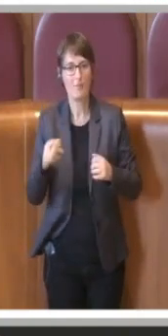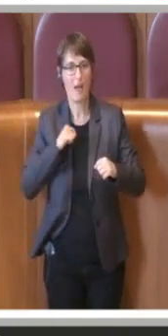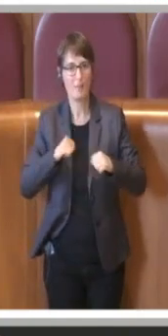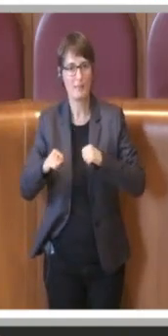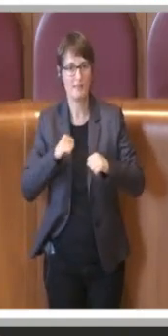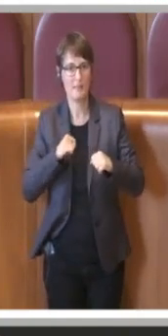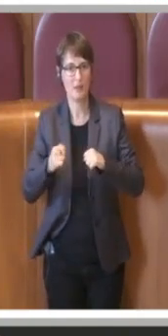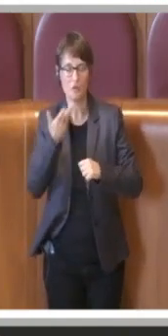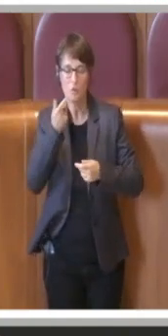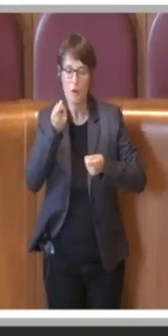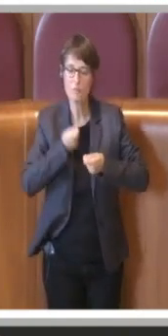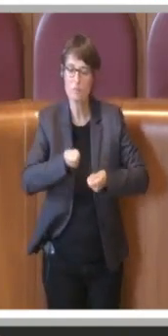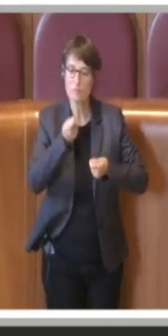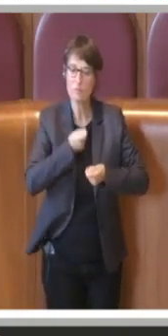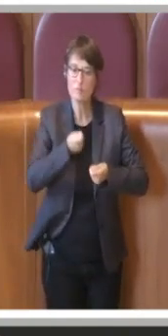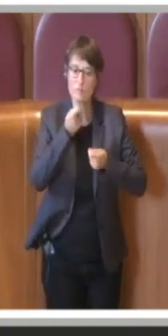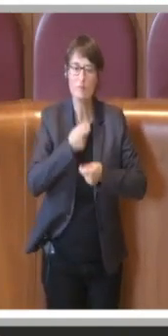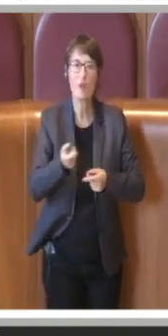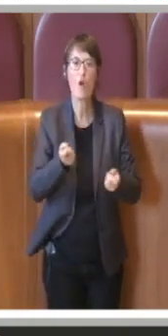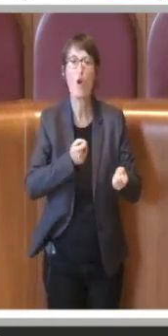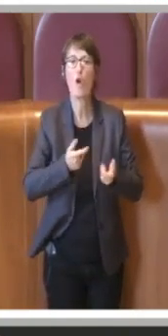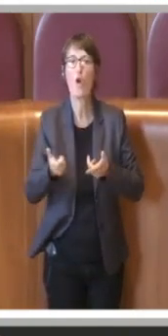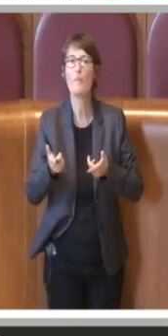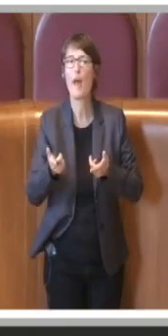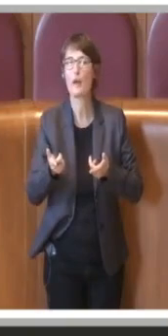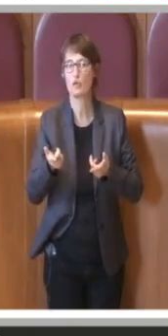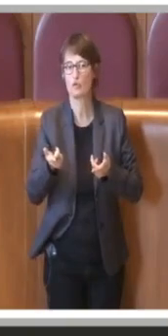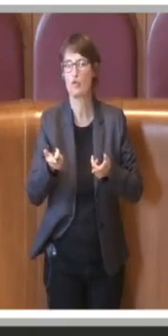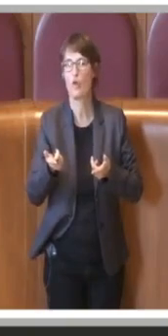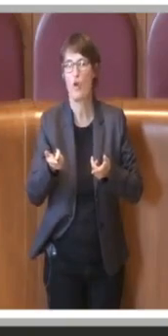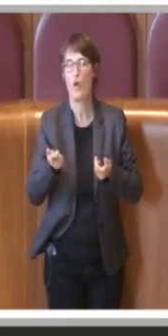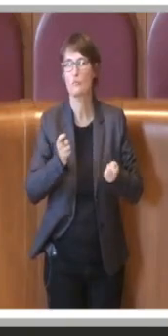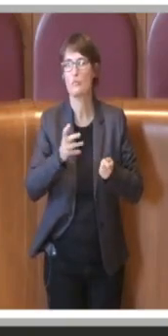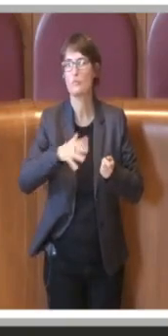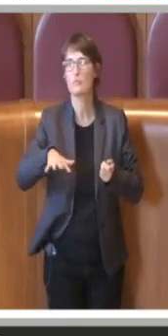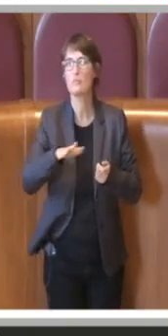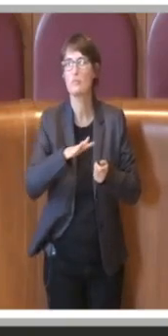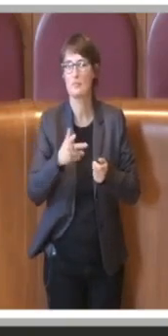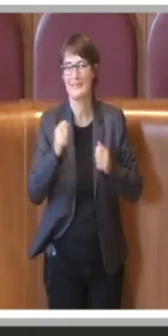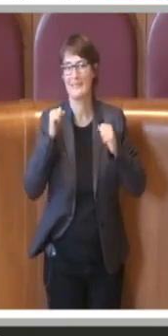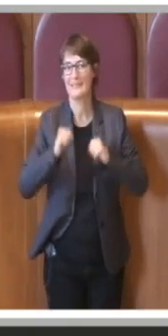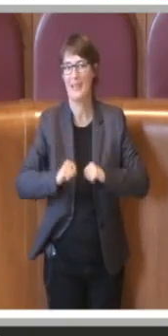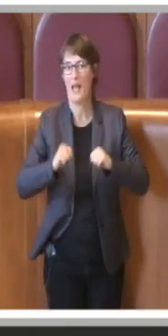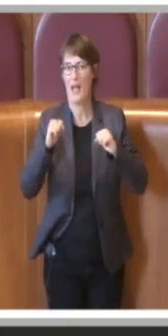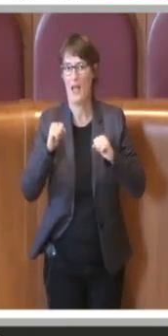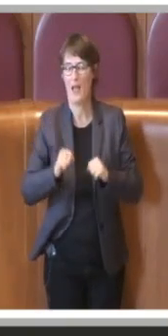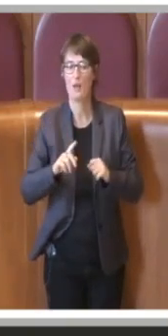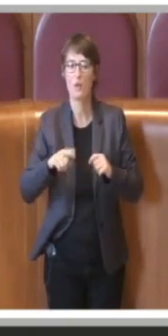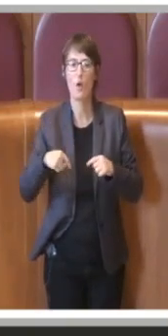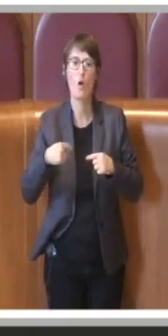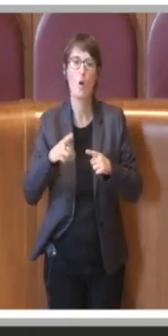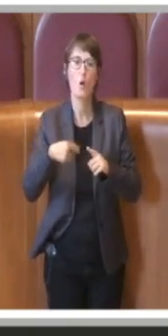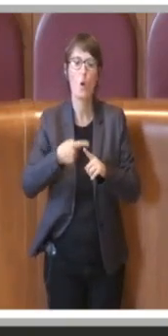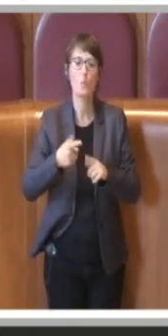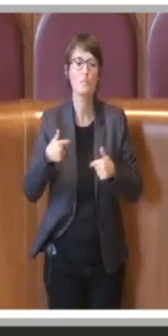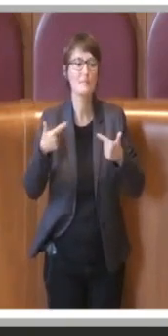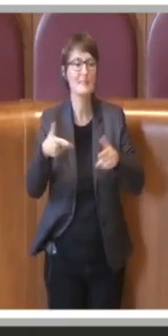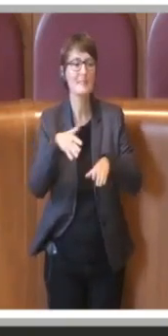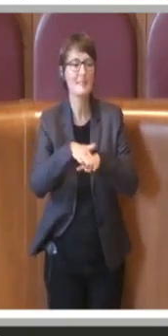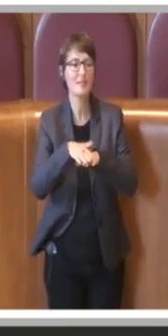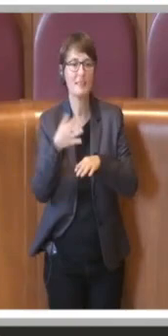prodotti sani, di favorire un commercio sano e di portare servizi di qualità ai cittadini. Quindi